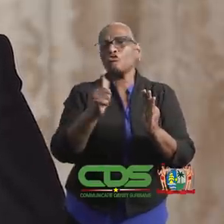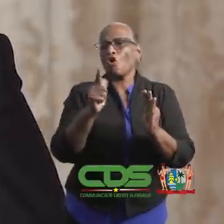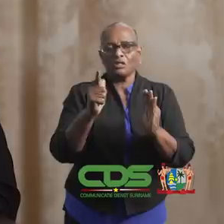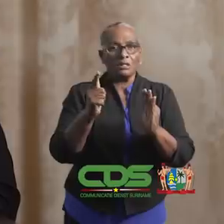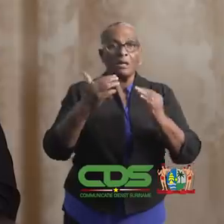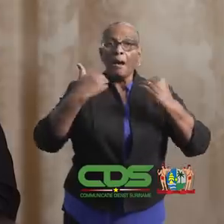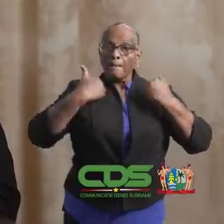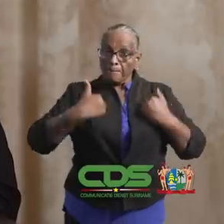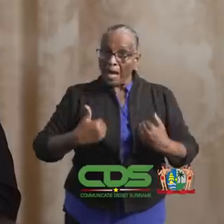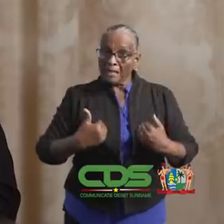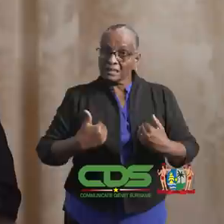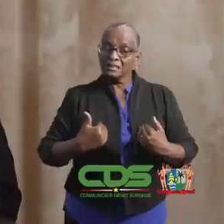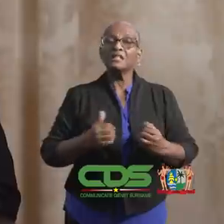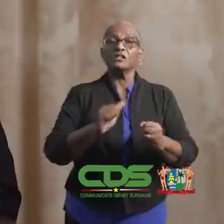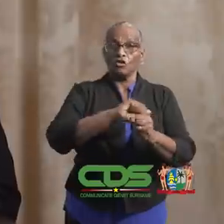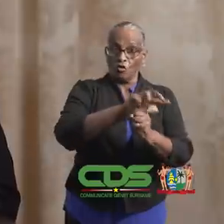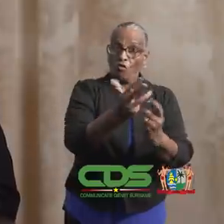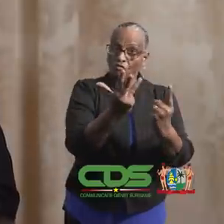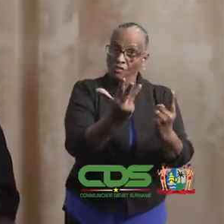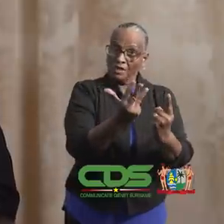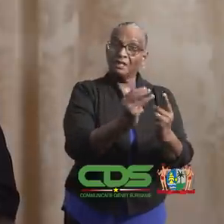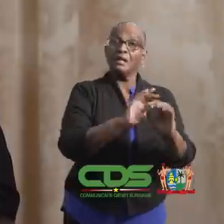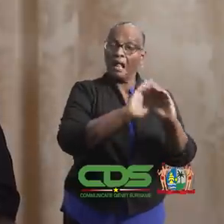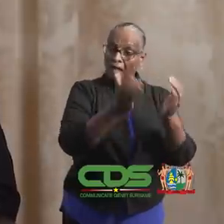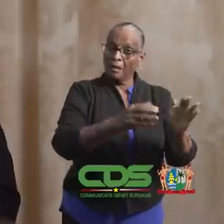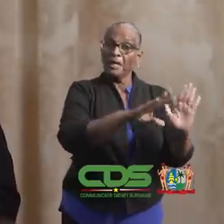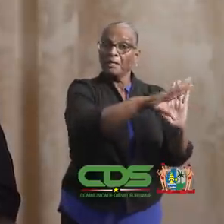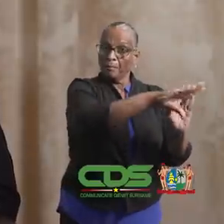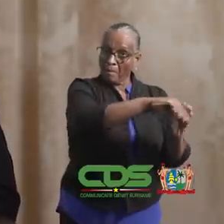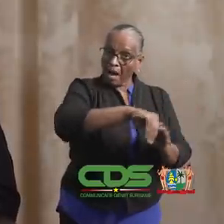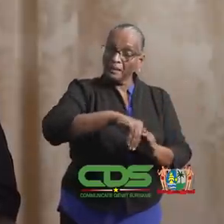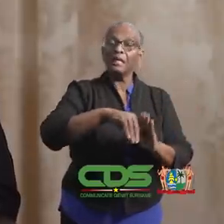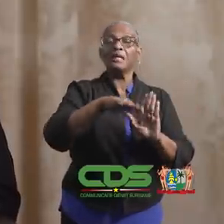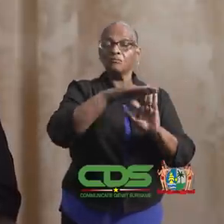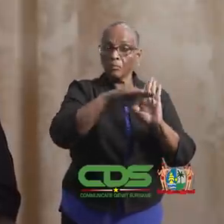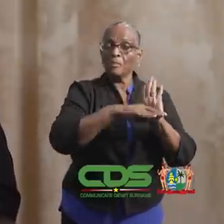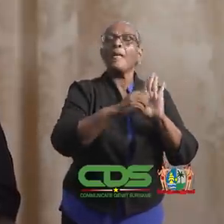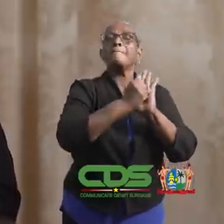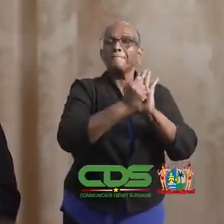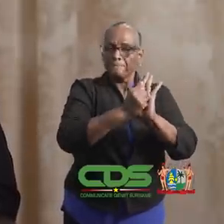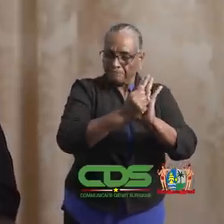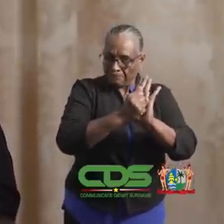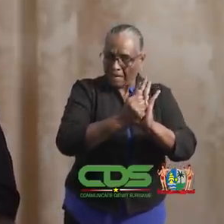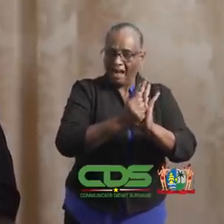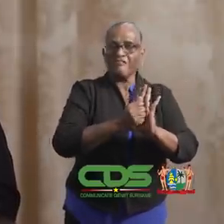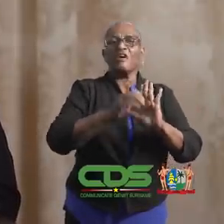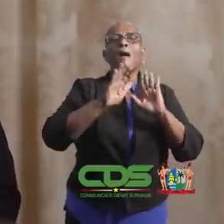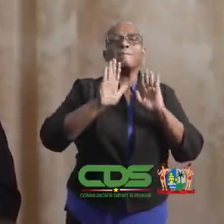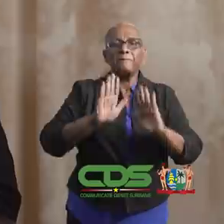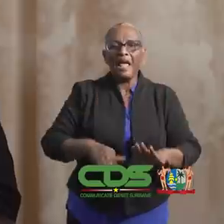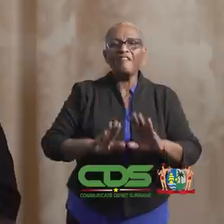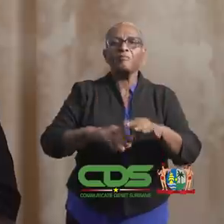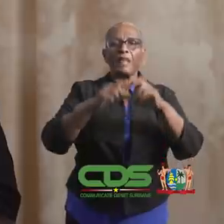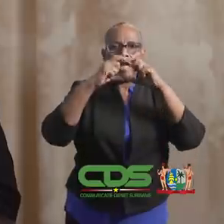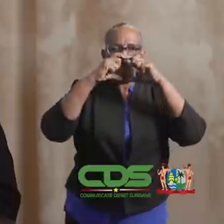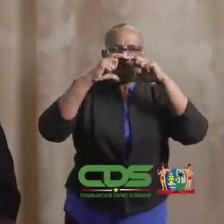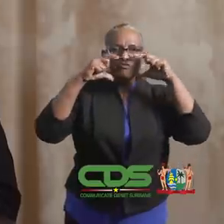Landgenoten, de algemene COVID-19 maatregelen blijven van kracht. Draag uw mond- en